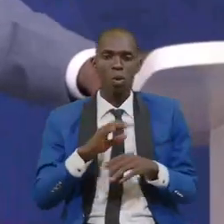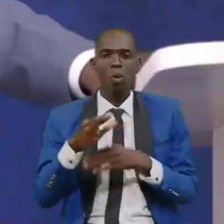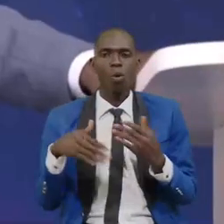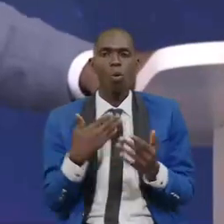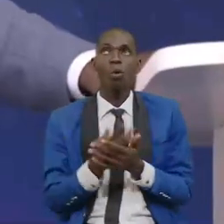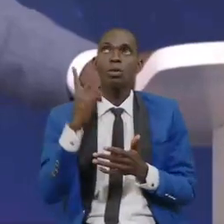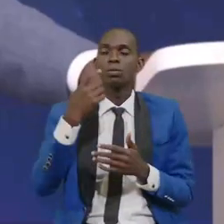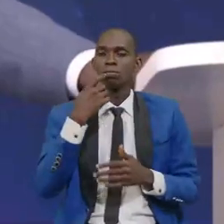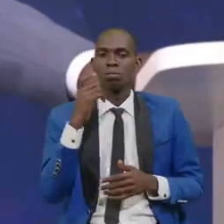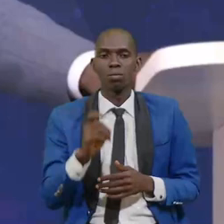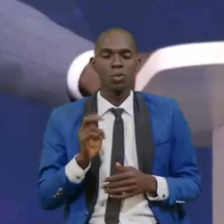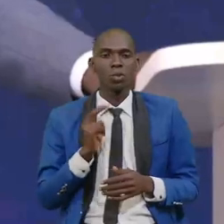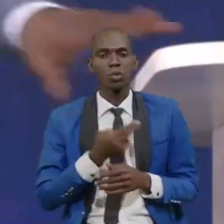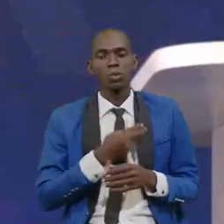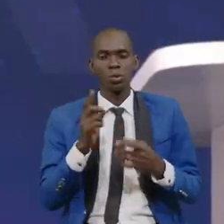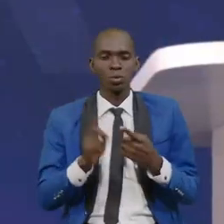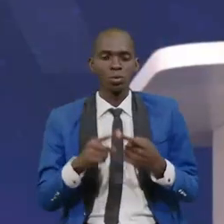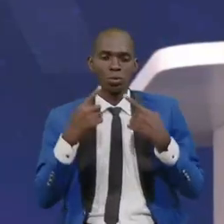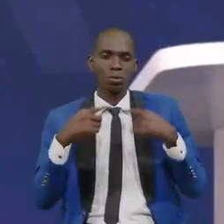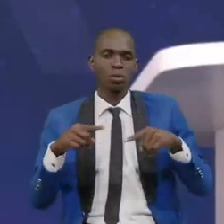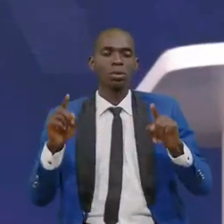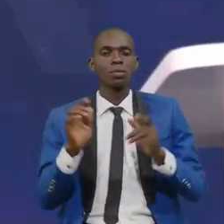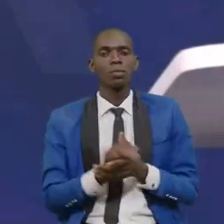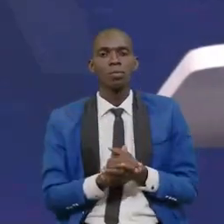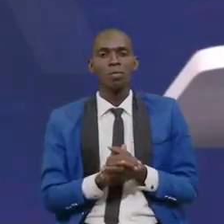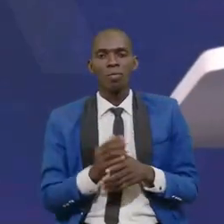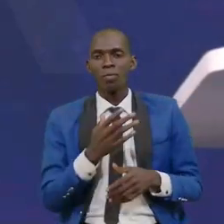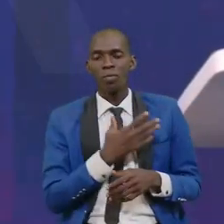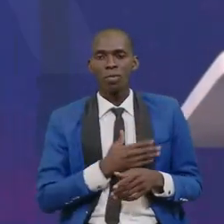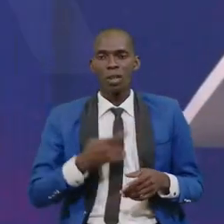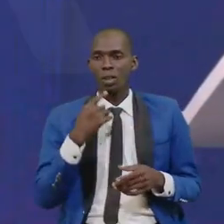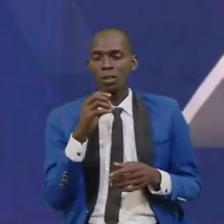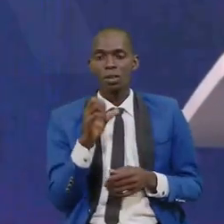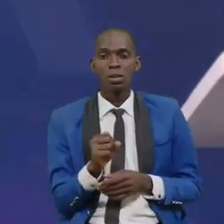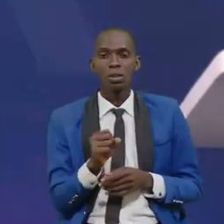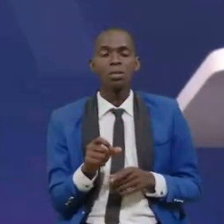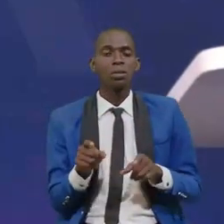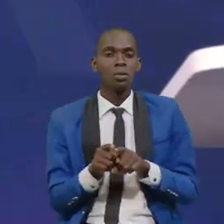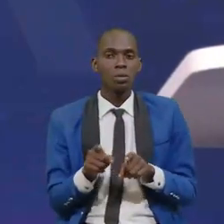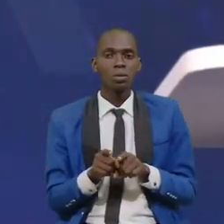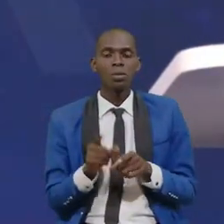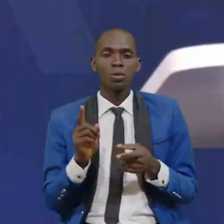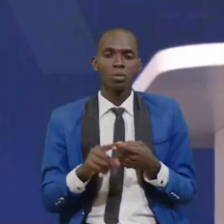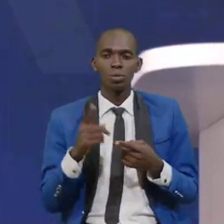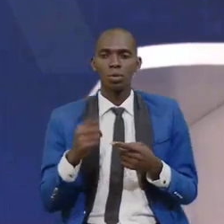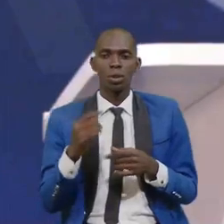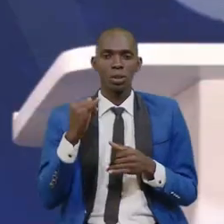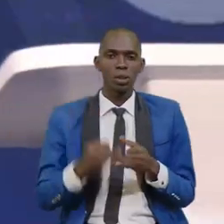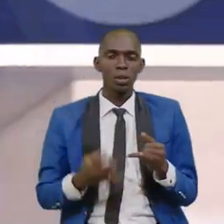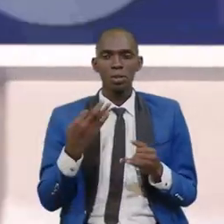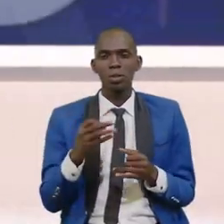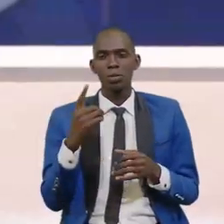nous appelle à déclarer. Ce qui nous appelle à déclarer. Et il dit, jusqu'à la fin du